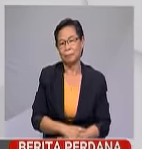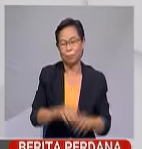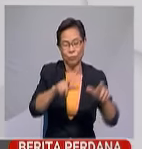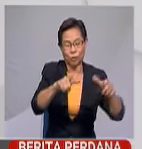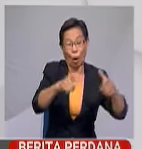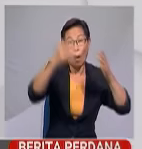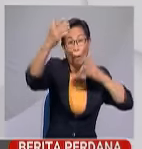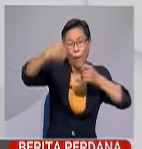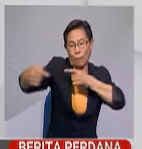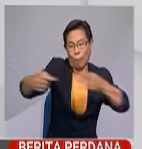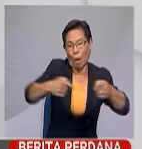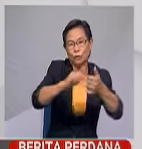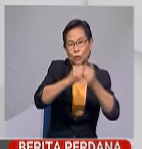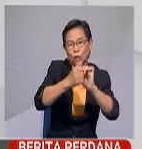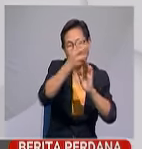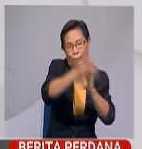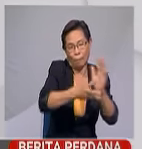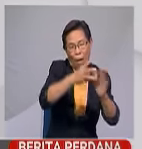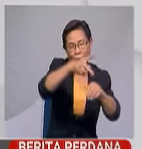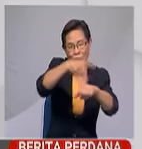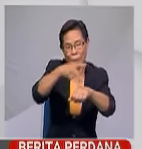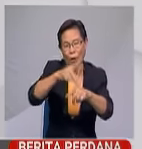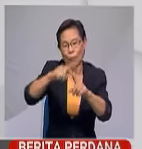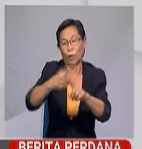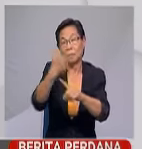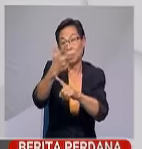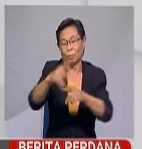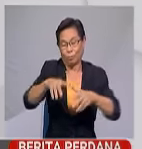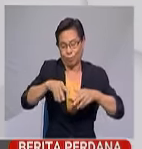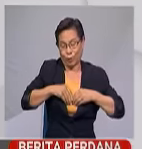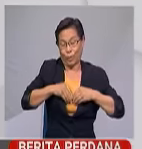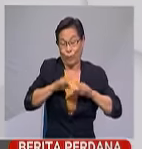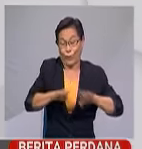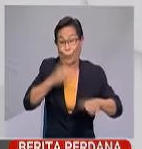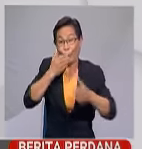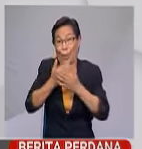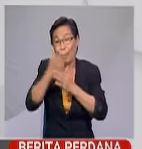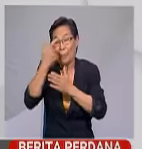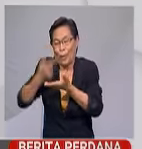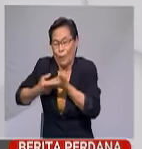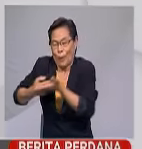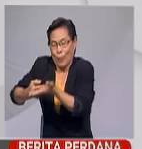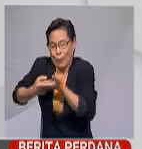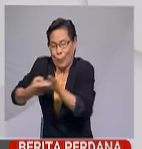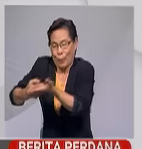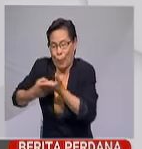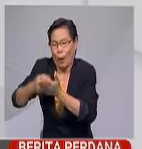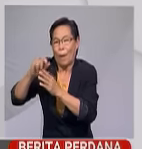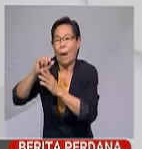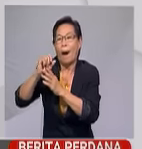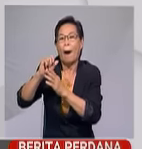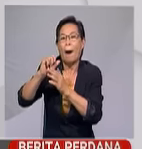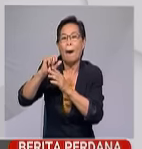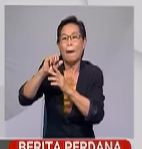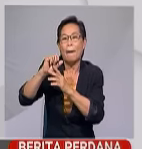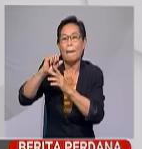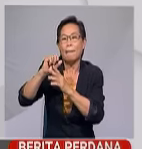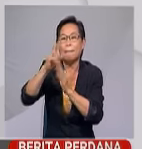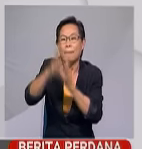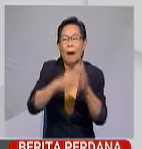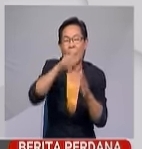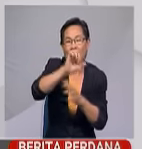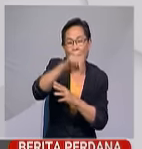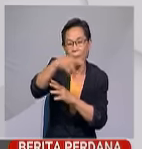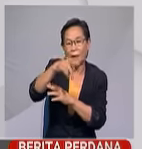Kontinjen negara bertanding di Sukan Para ASEAN Filipina Mac ini bakal menerima berita baik hasil mesyuarat negara ahli Persekutuan Sukan Para ASEAN